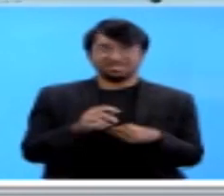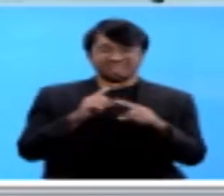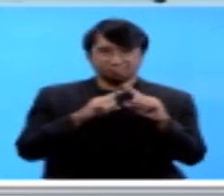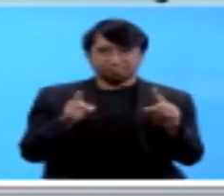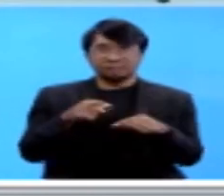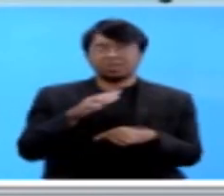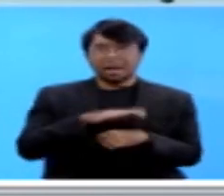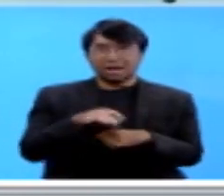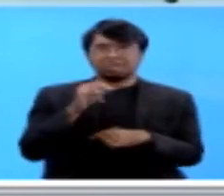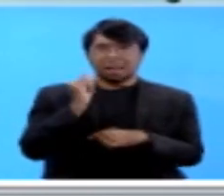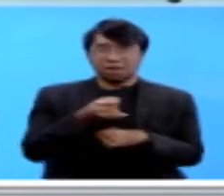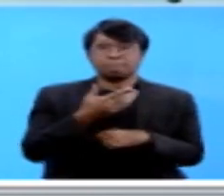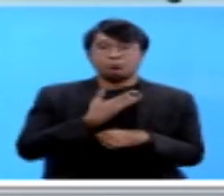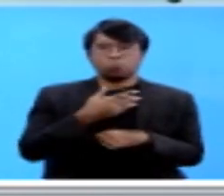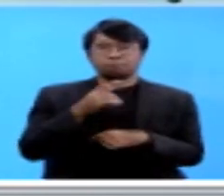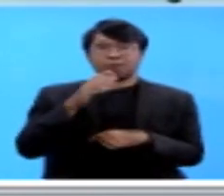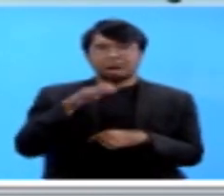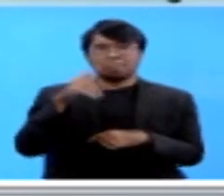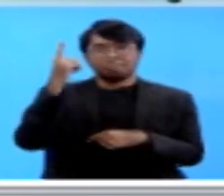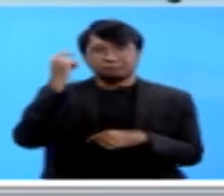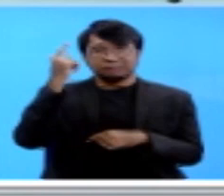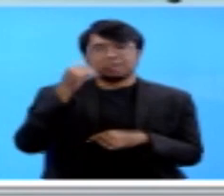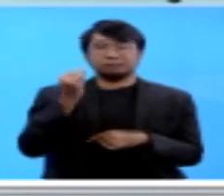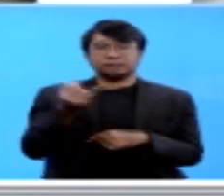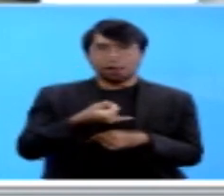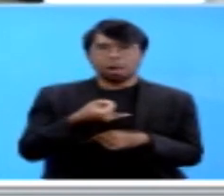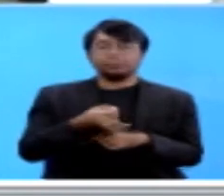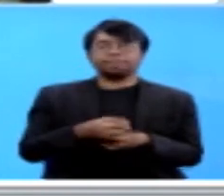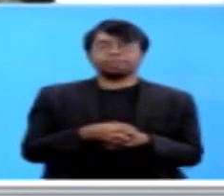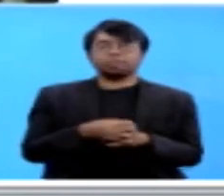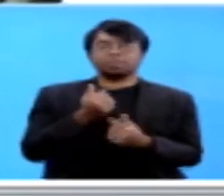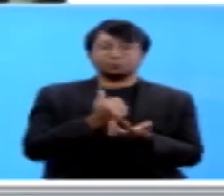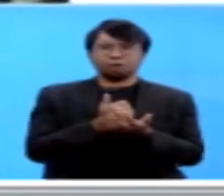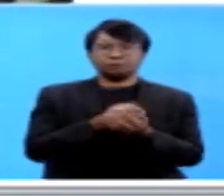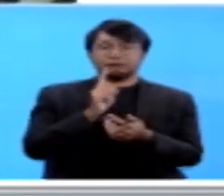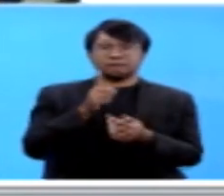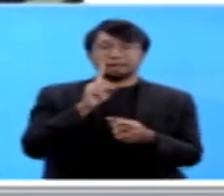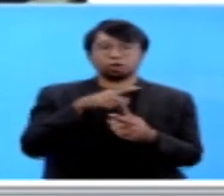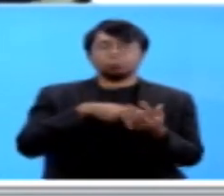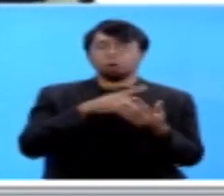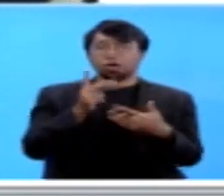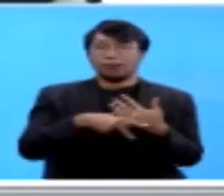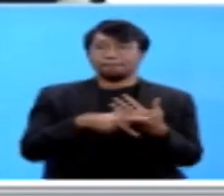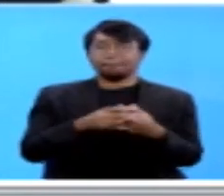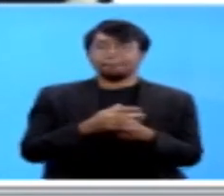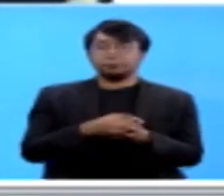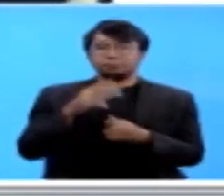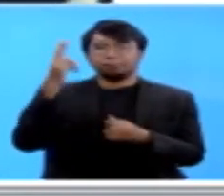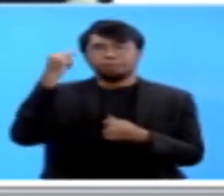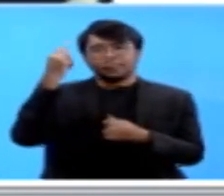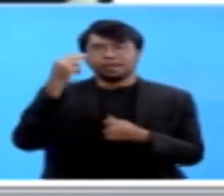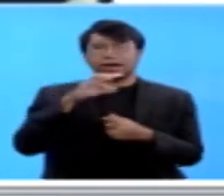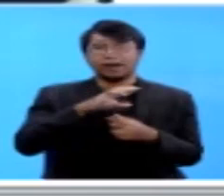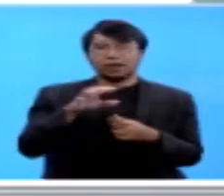dia belajar dari kesalahan, sebenarnya ada satu treatment, jadi program yang bisa dilakukan oleh pemerintah daerah untuk membantu si